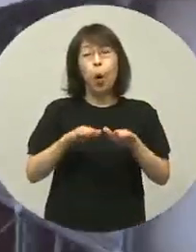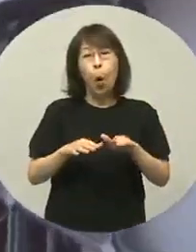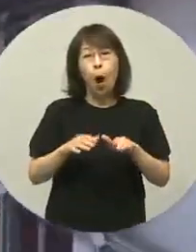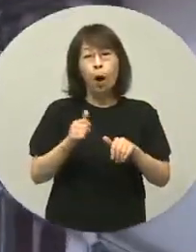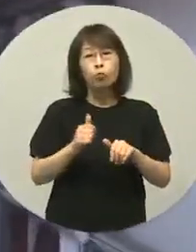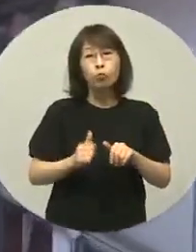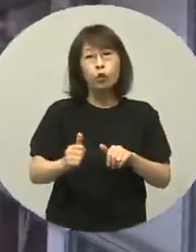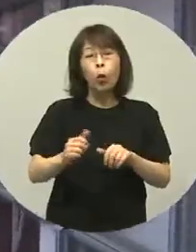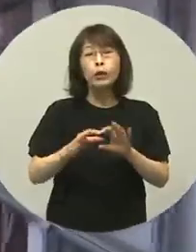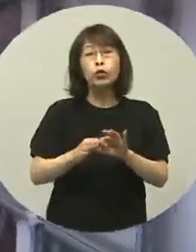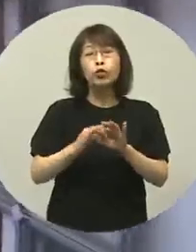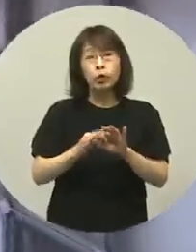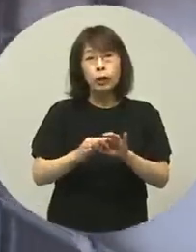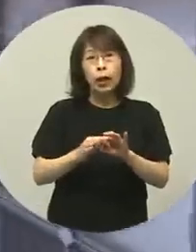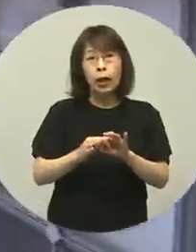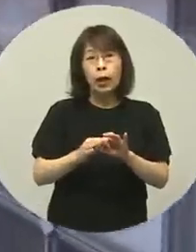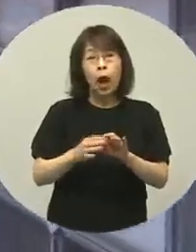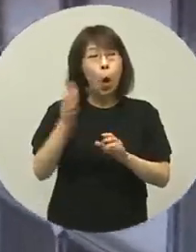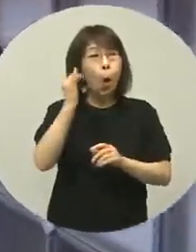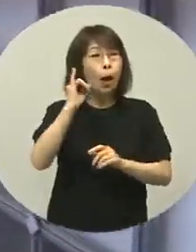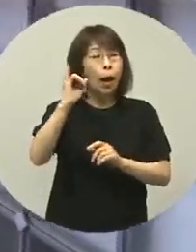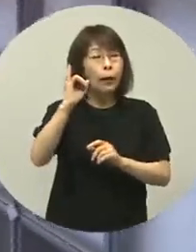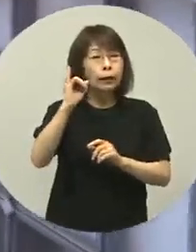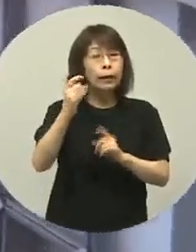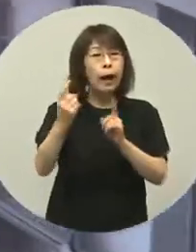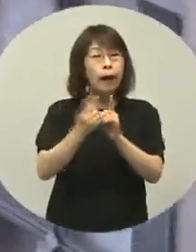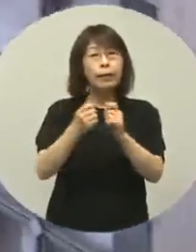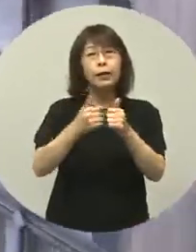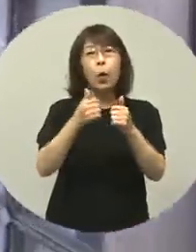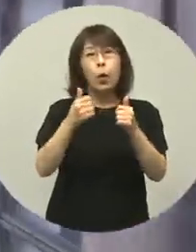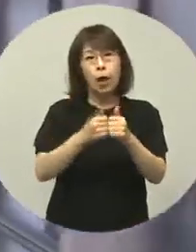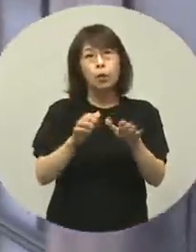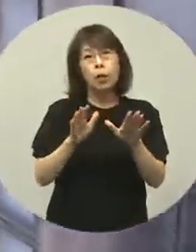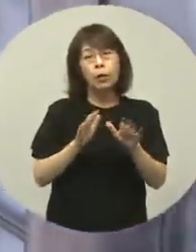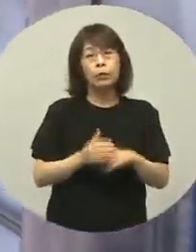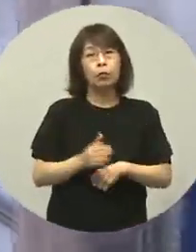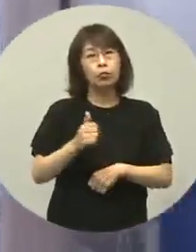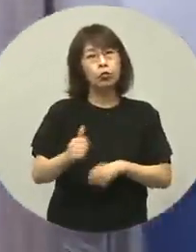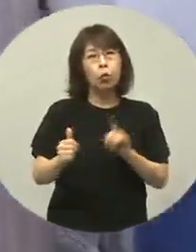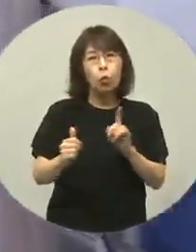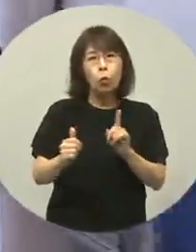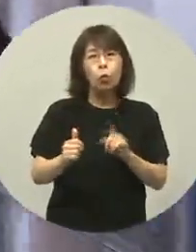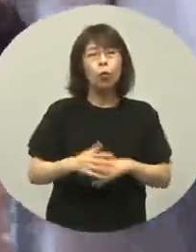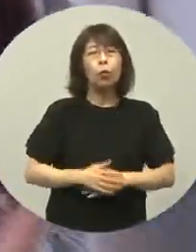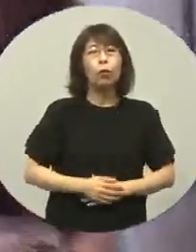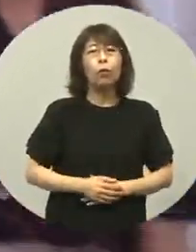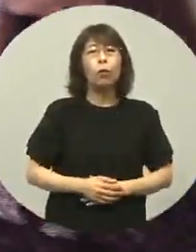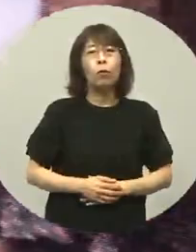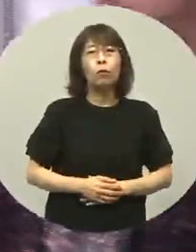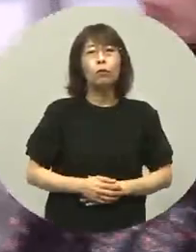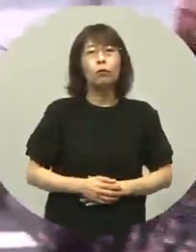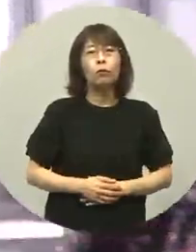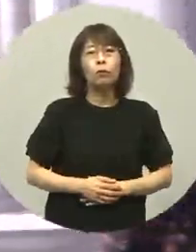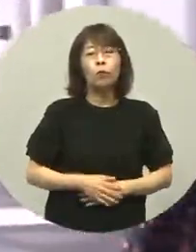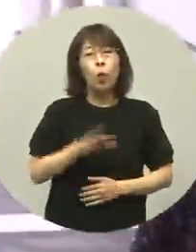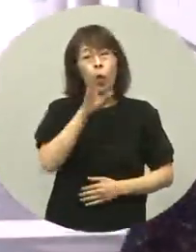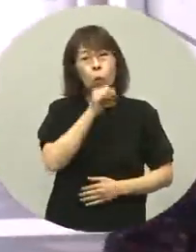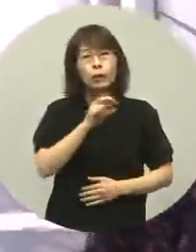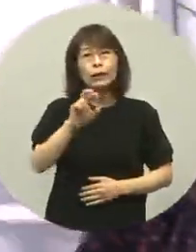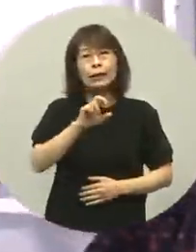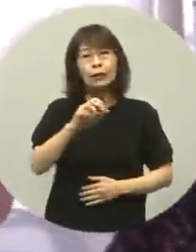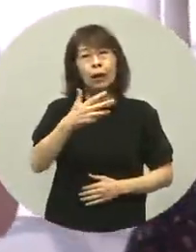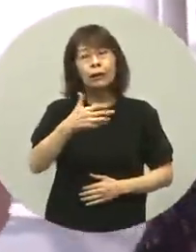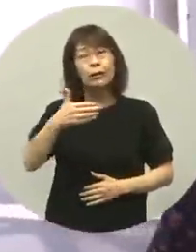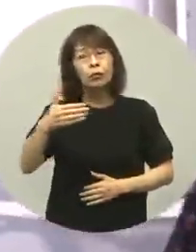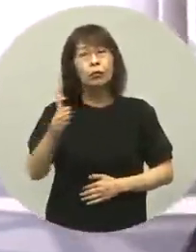相談ということでお母さんとお会いします。 あ、その息子さんというのはこうどういったお悩み ですか。そうですね、息子さん20代後半